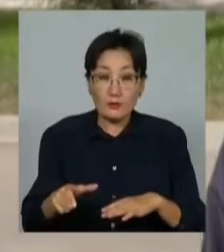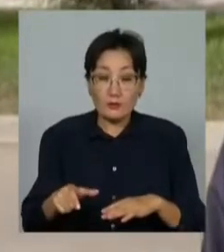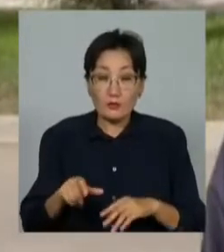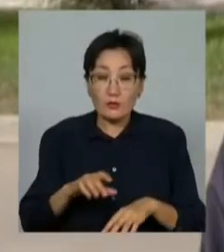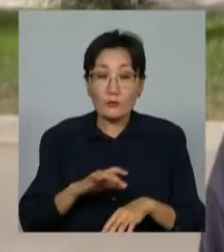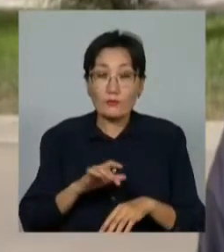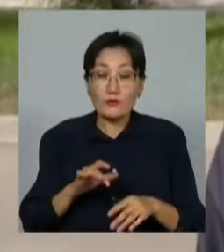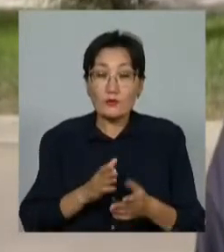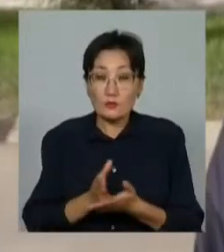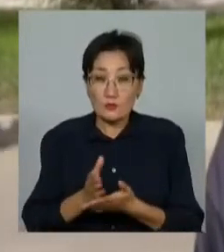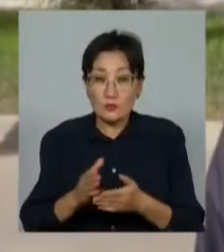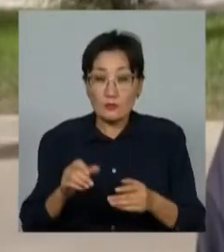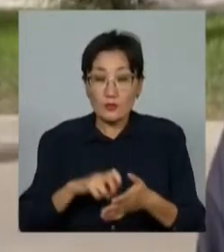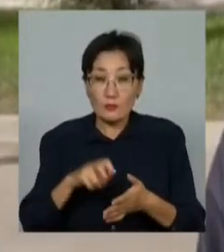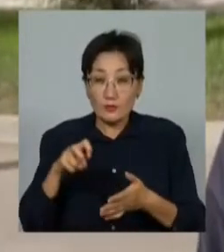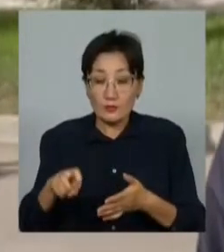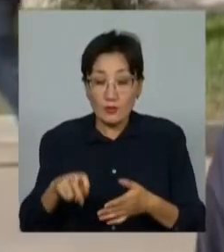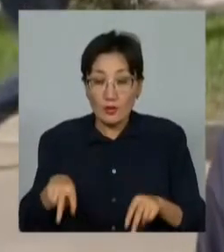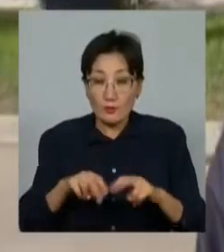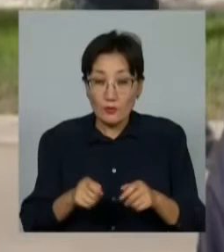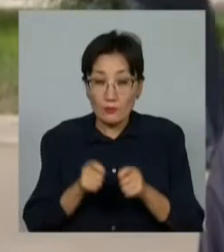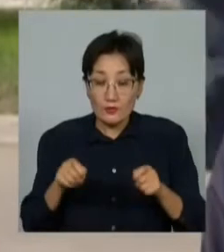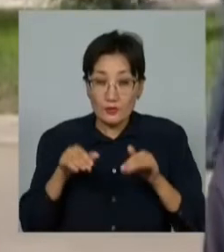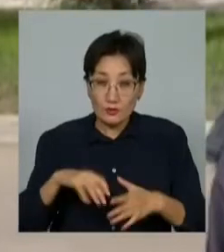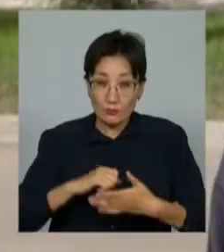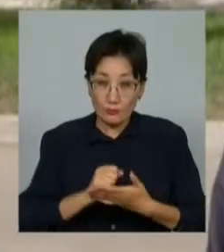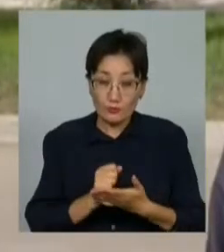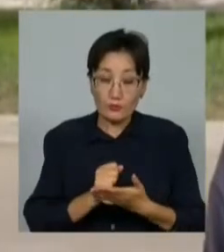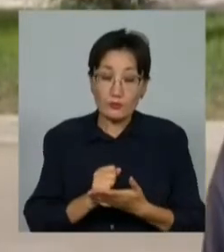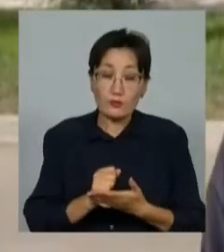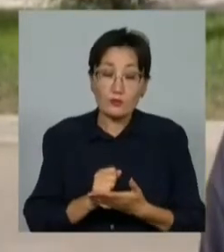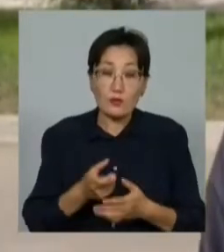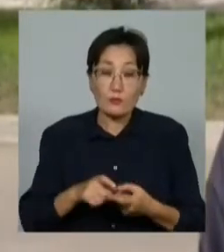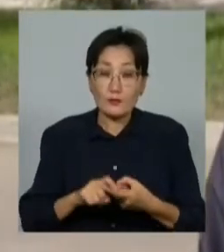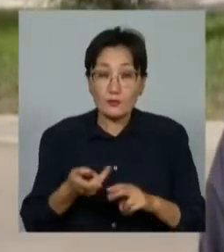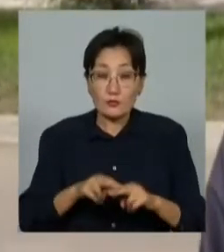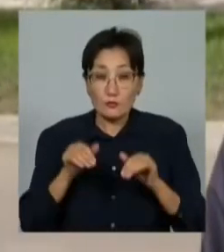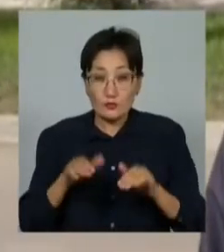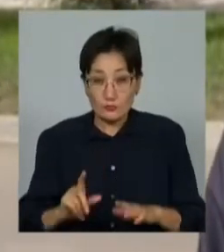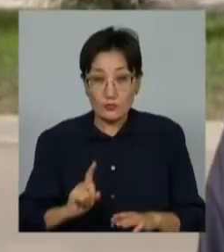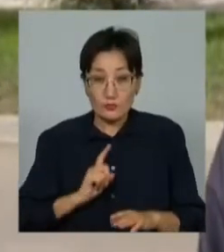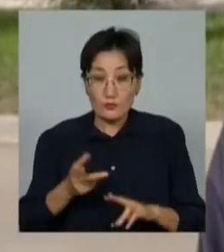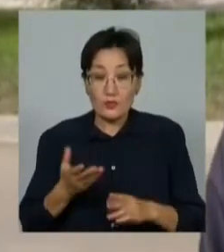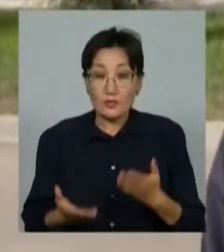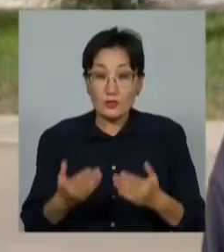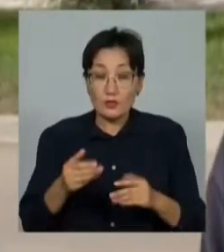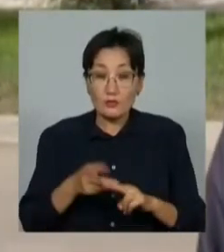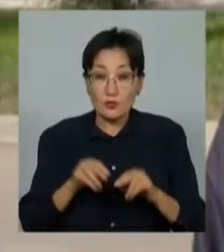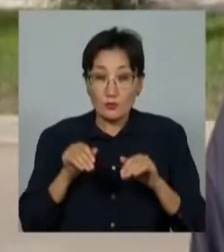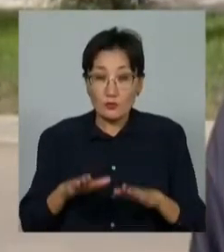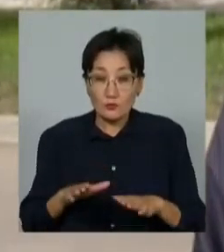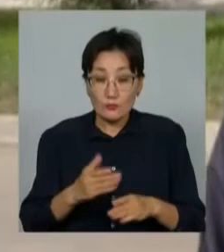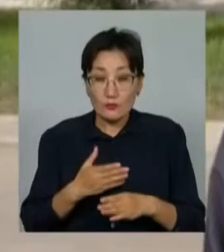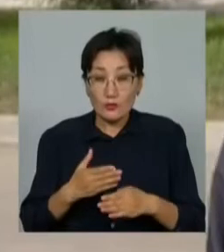қызметті хат жолдағанбыз, тексеріс ашу жөнінде шешім қабылдау туралы. Сол шешімді күтудеміз, сол шешімді алғаннан